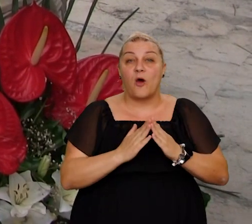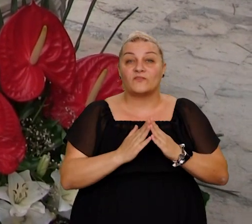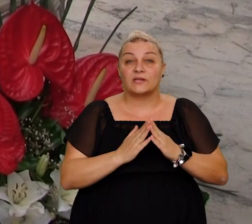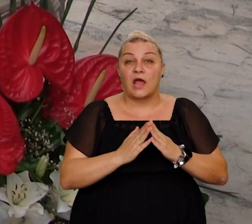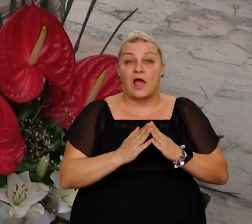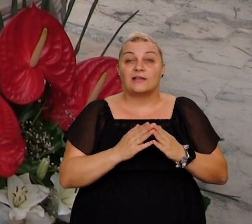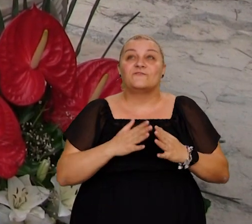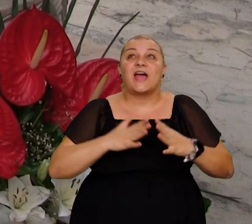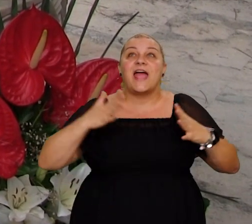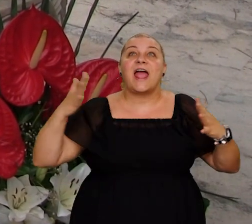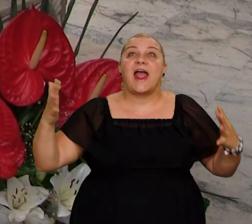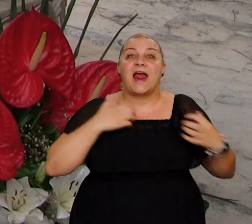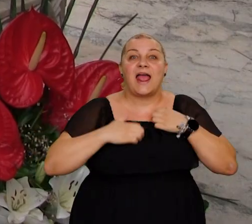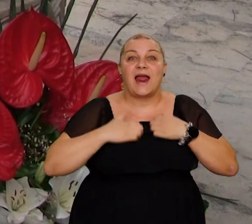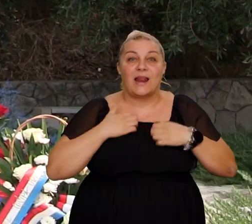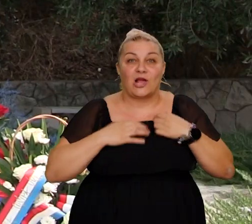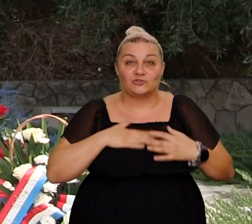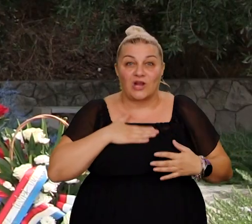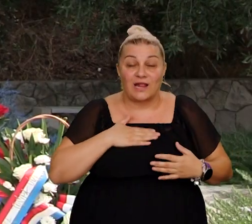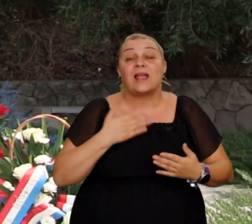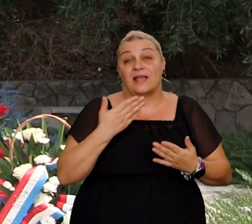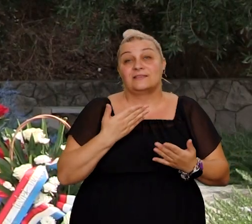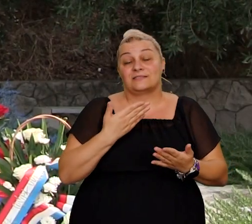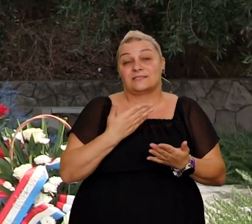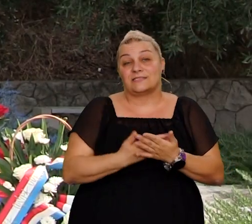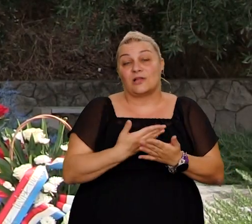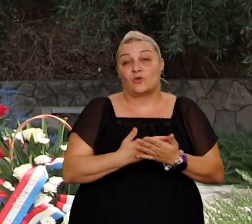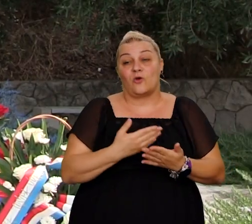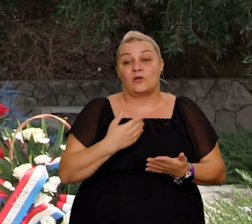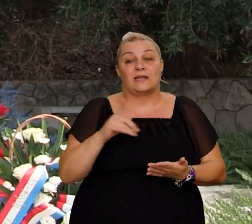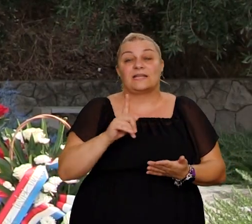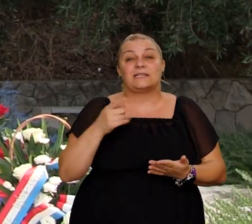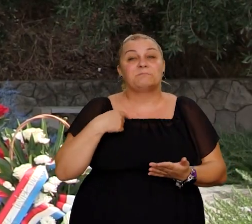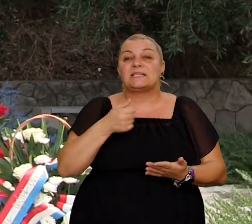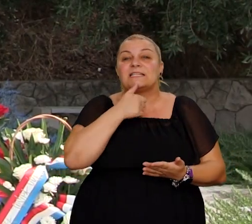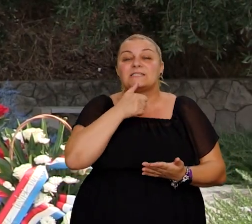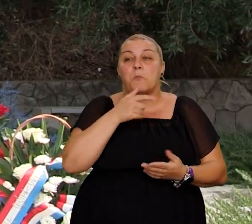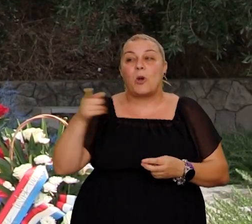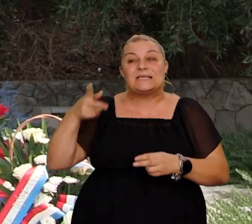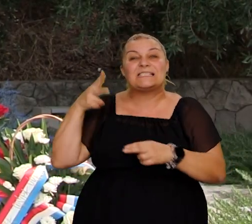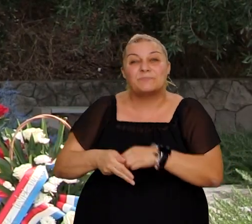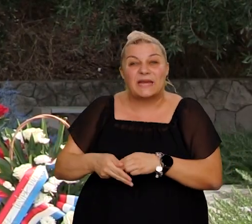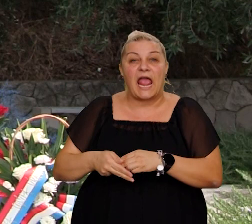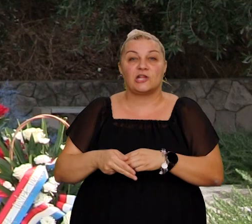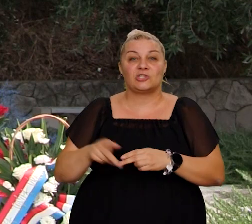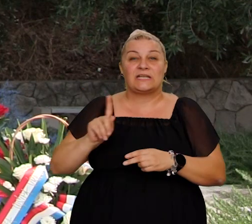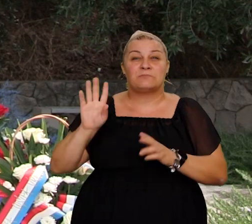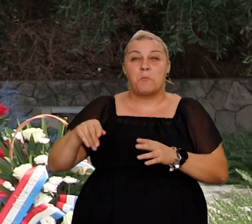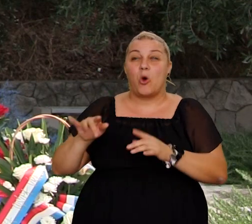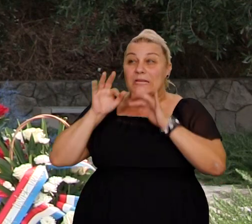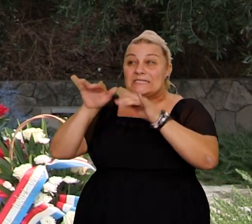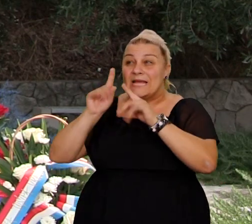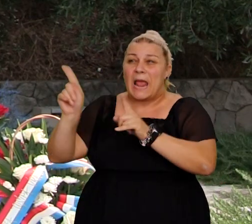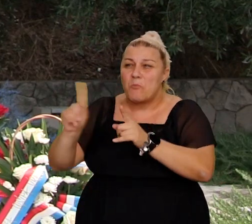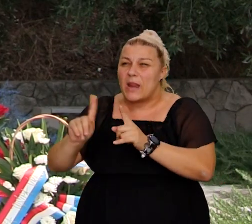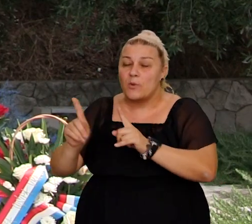obrani domovine je bila velika. I to se nije moglo tako lako ni spriječiti, ni nagovoriti,